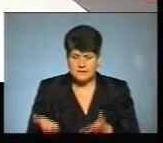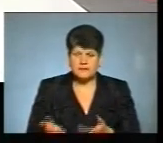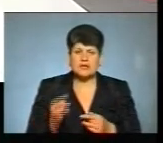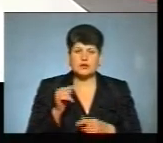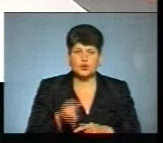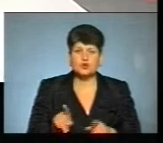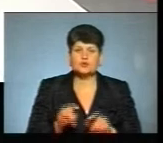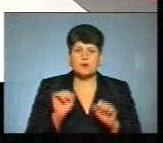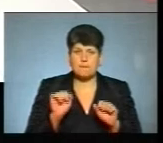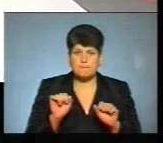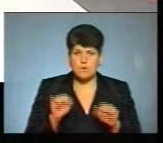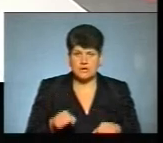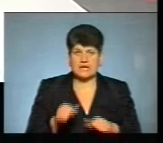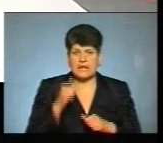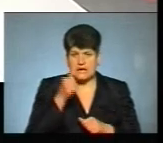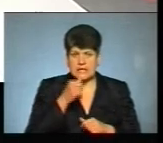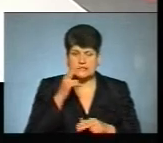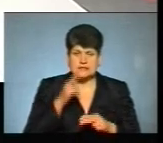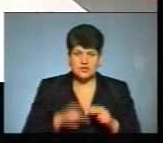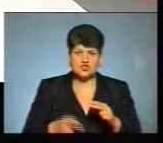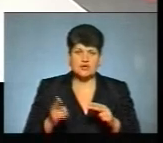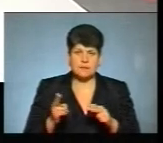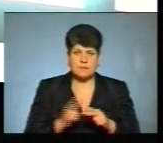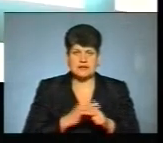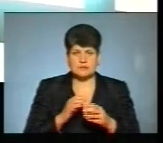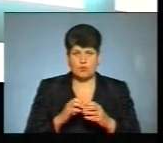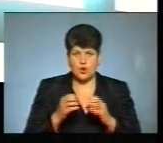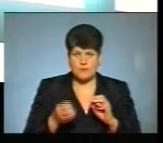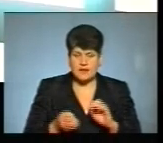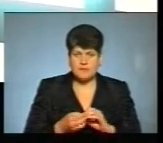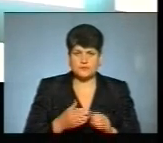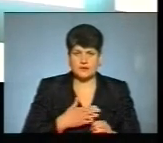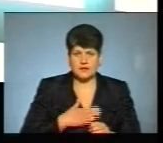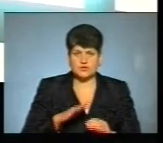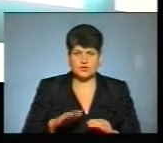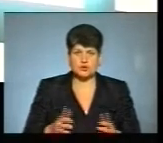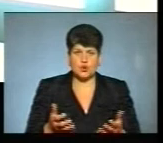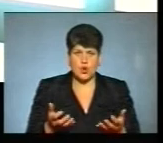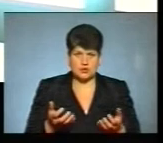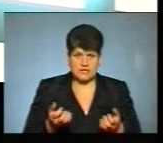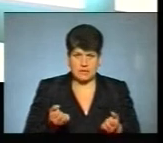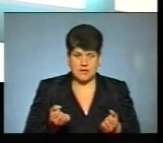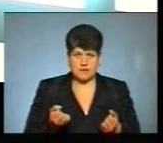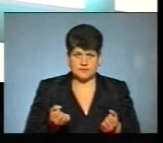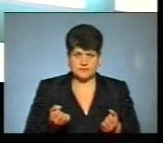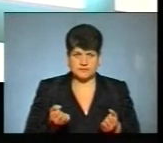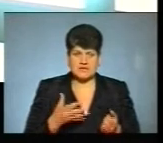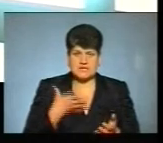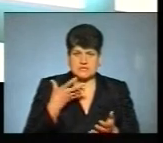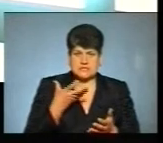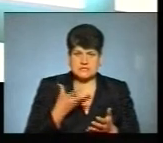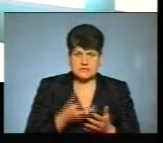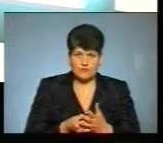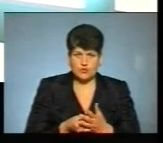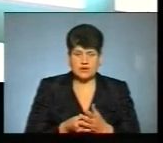ми могли рік закінчити без будь-яких проблем і наші діти отримали свої